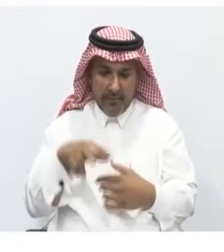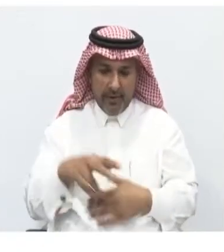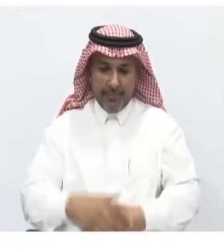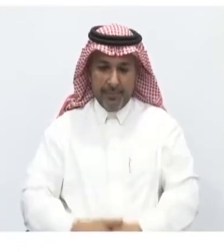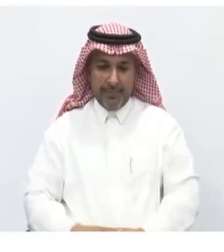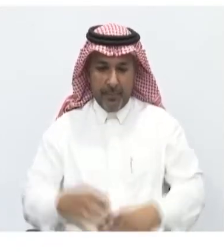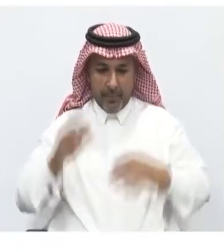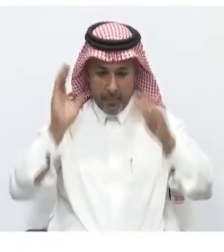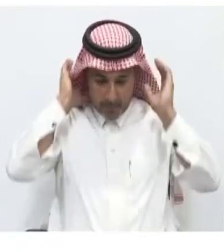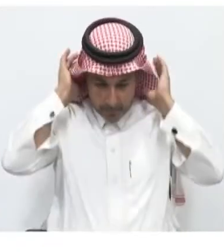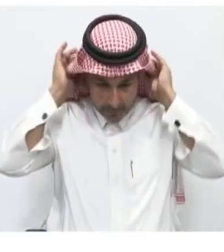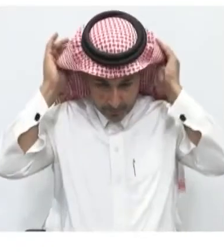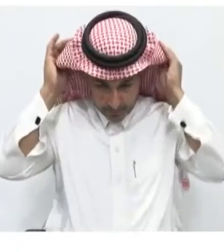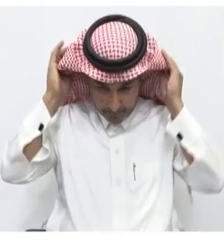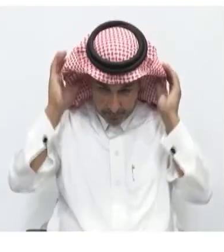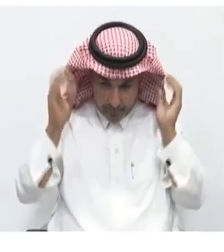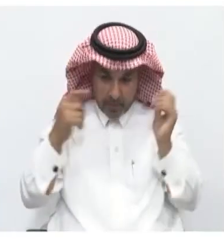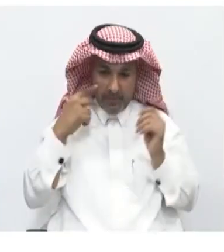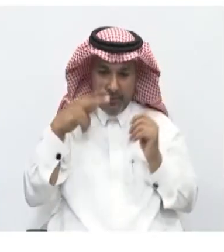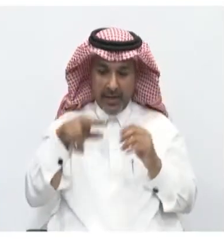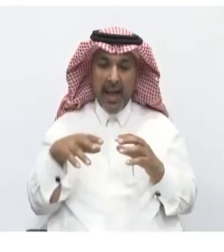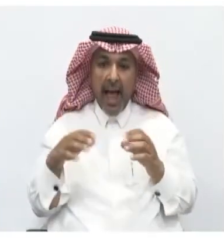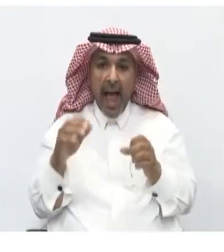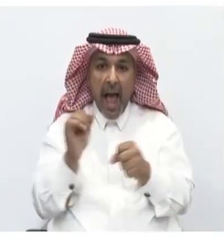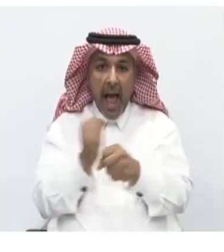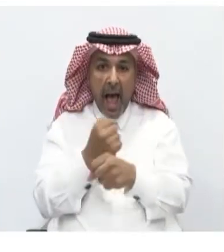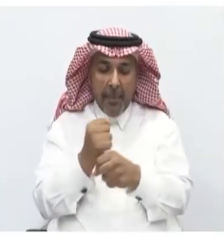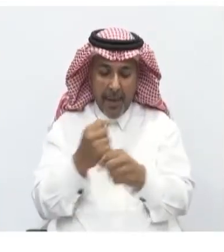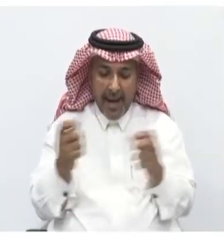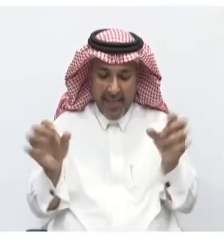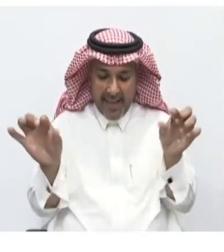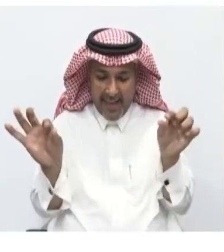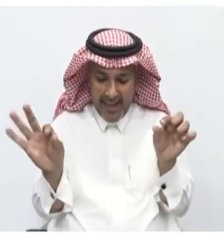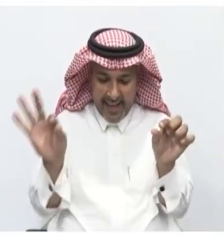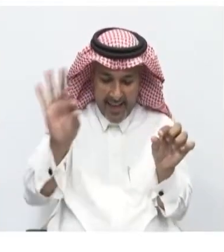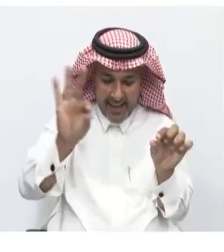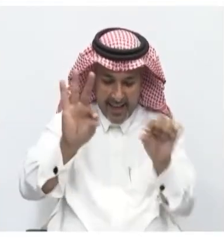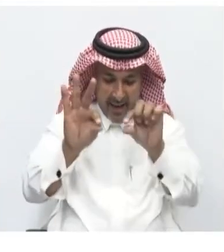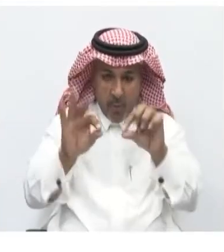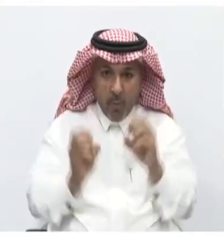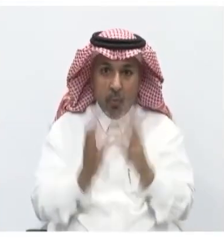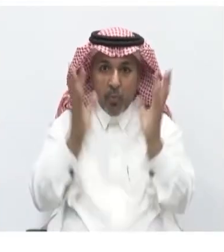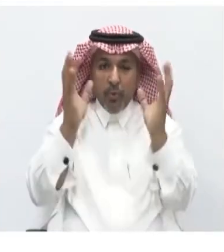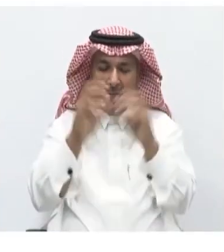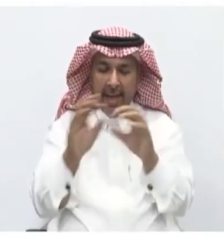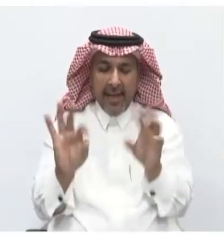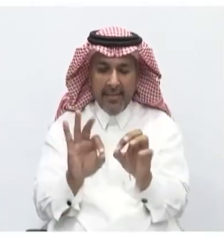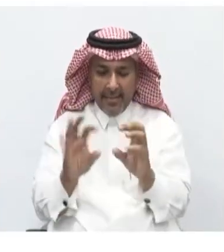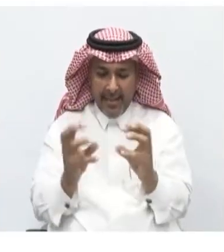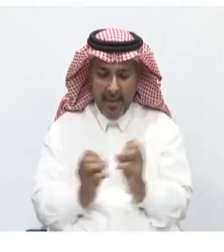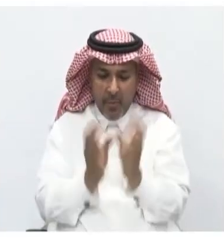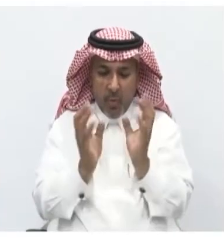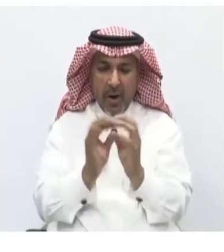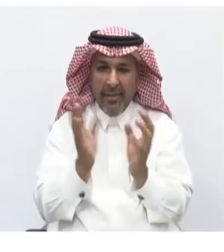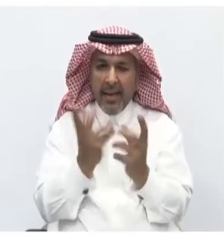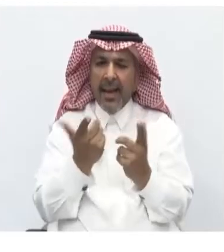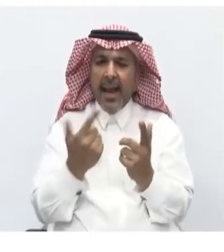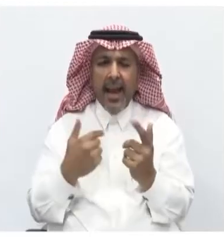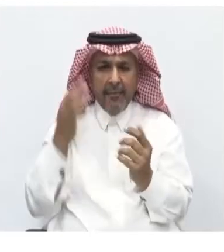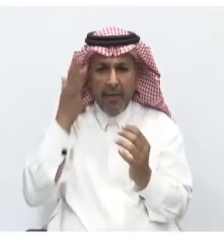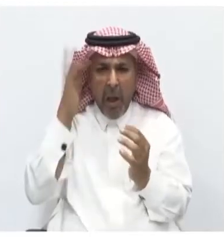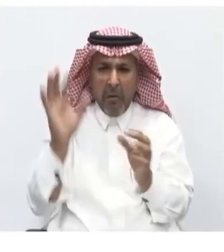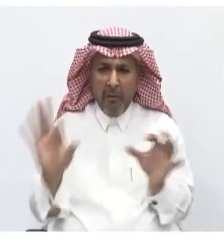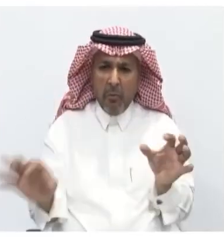نحتاج غرامين ثلاثه كم نحتاج ايضا قد تتساءل عند تحليل